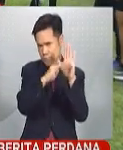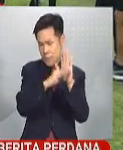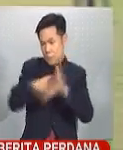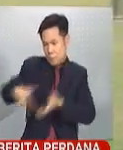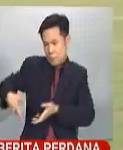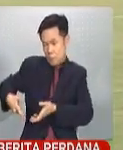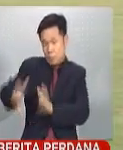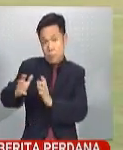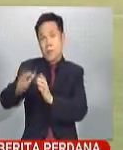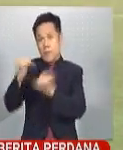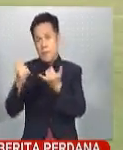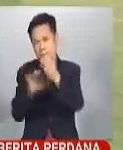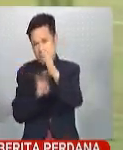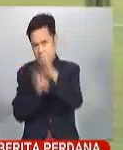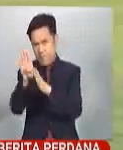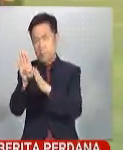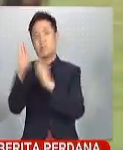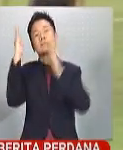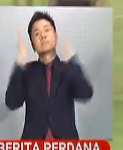Malaysia.